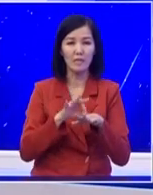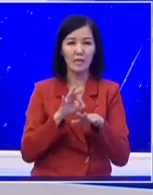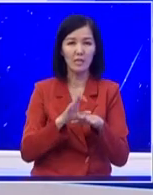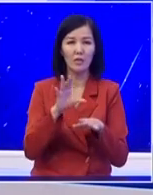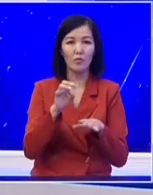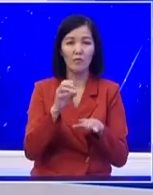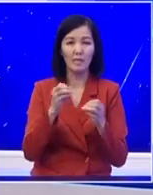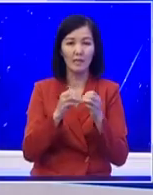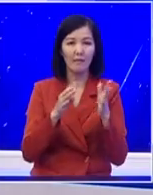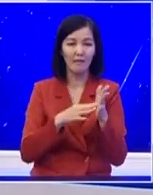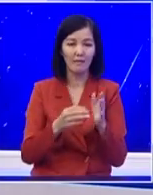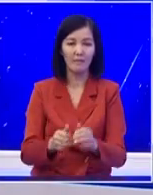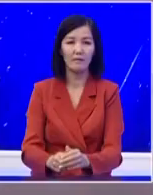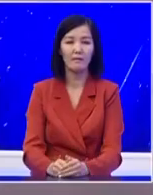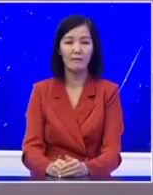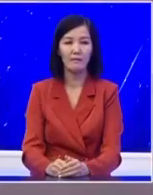заражения COVID-19.